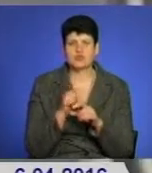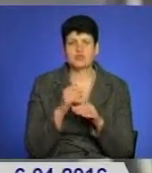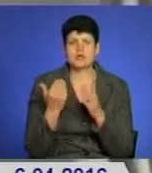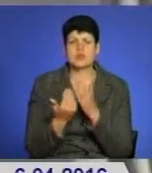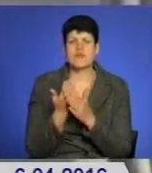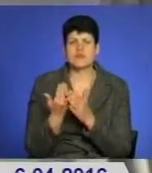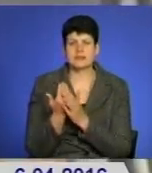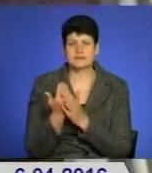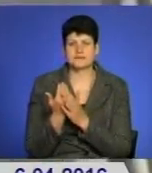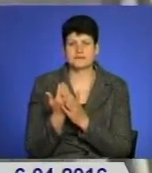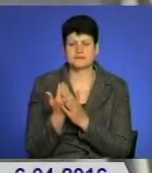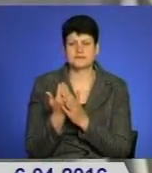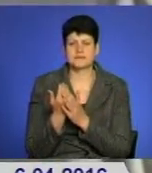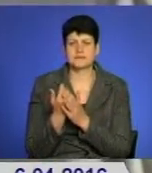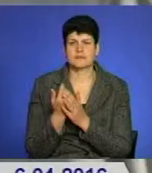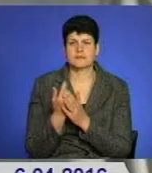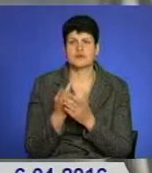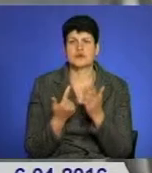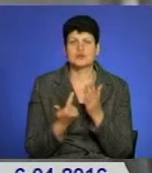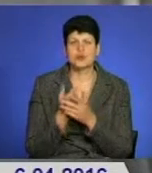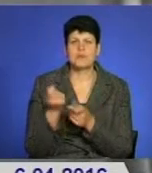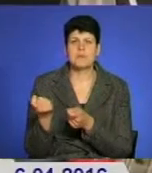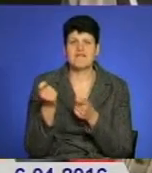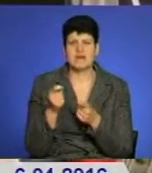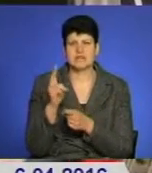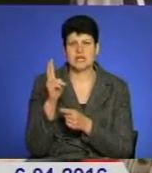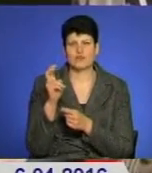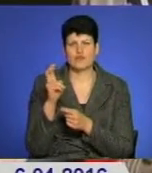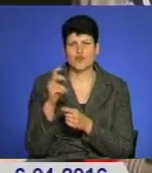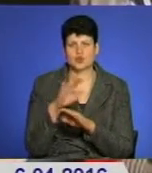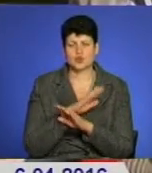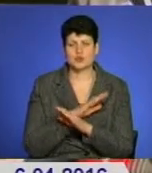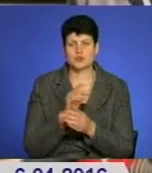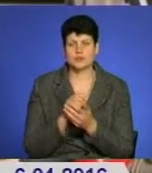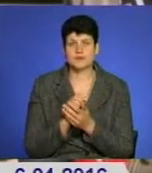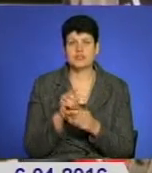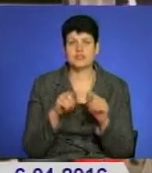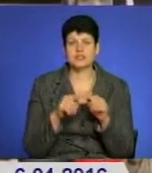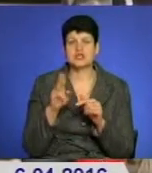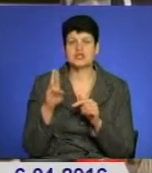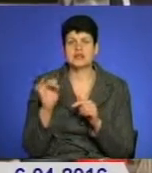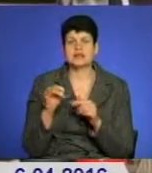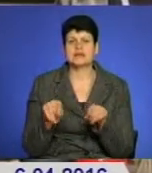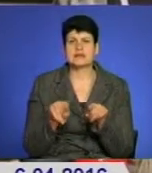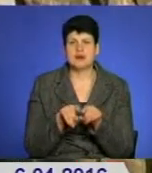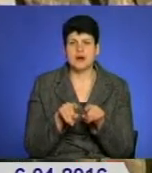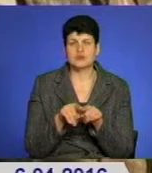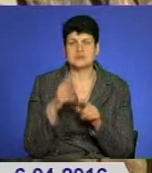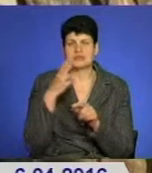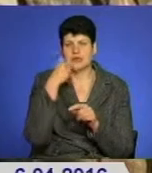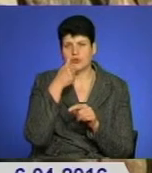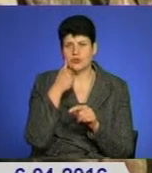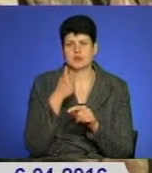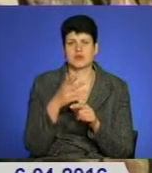що знову привезли 200-го. У родину Марії Шестопалки також за 3 роки пекучої війни горе не